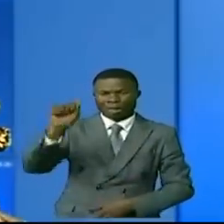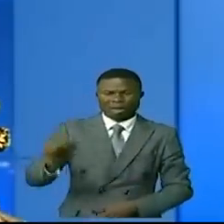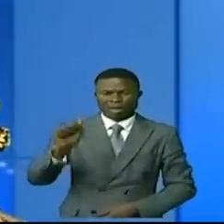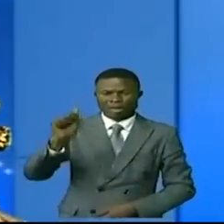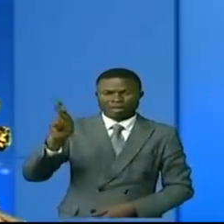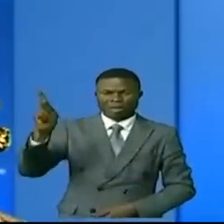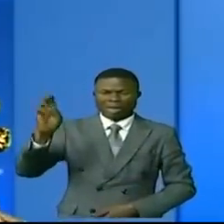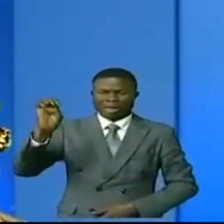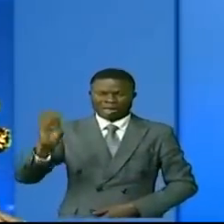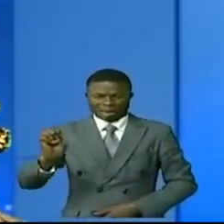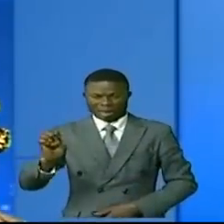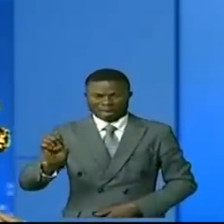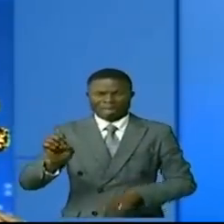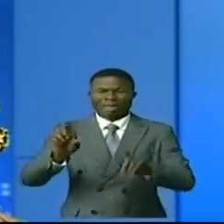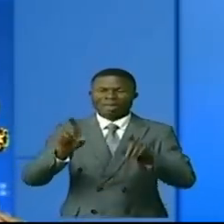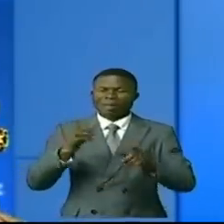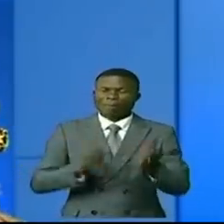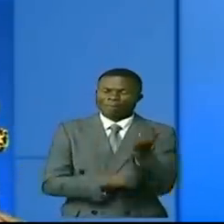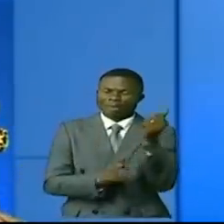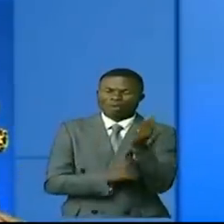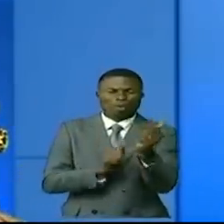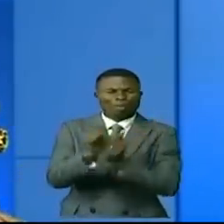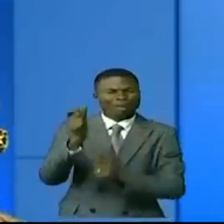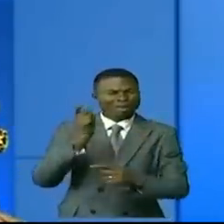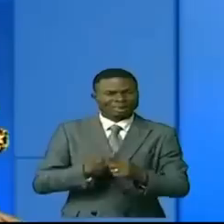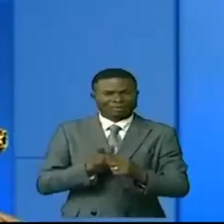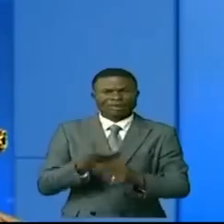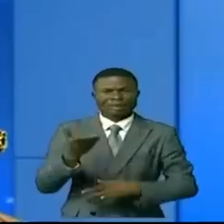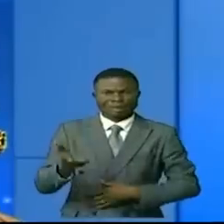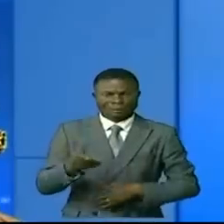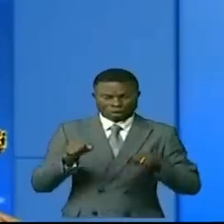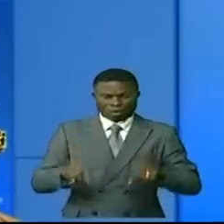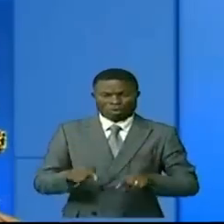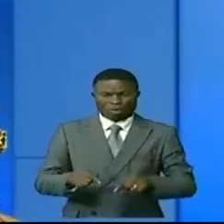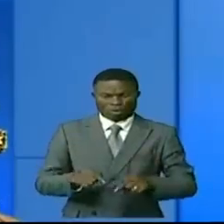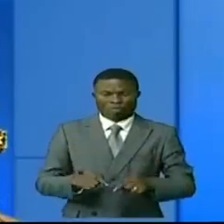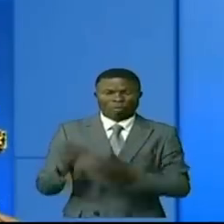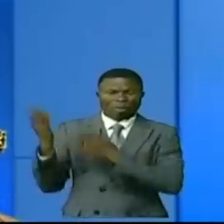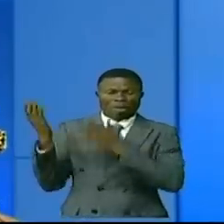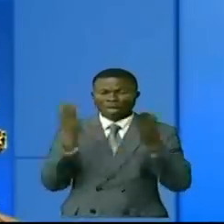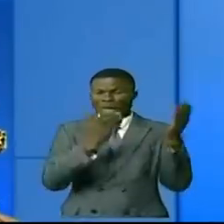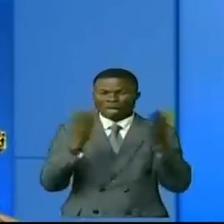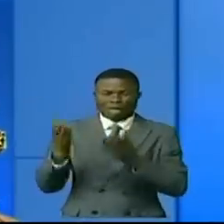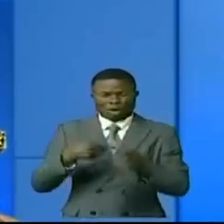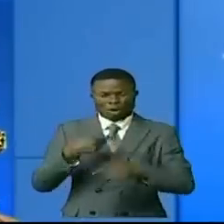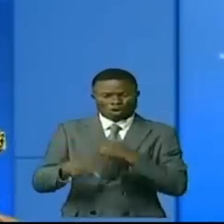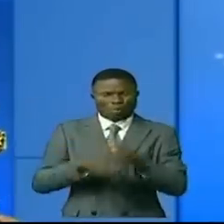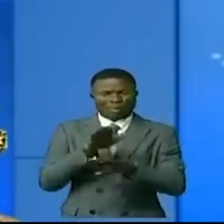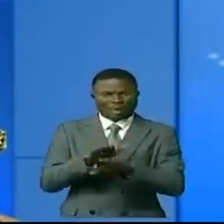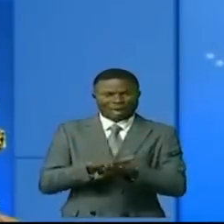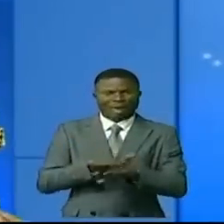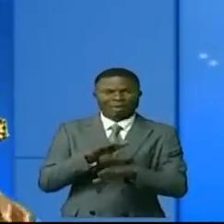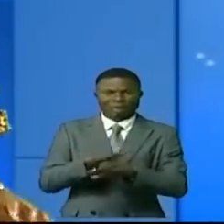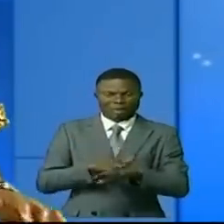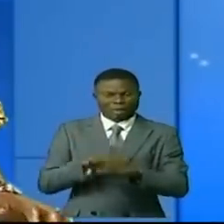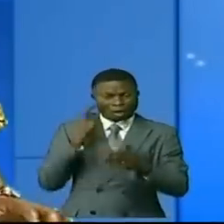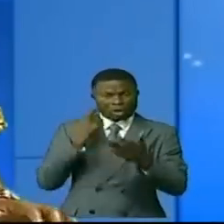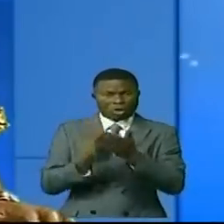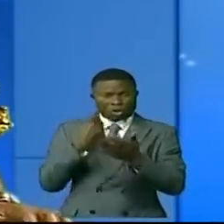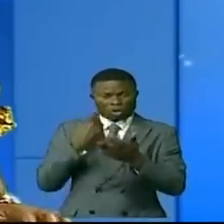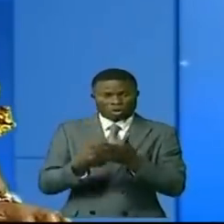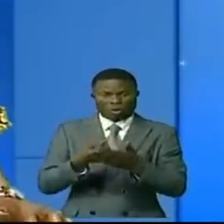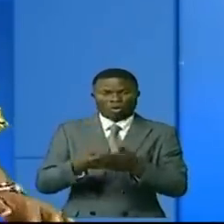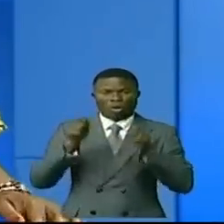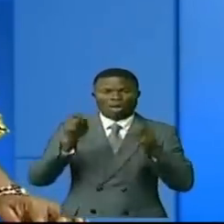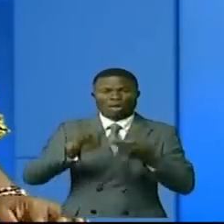Sake-Minova connaît une sécheresse dans sa fréquentation. Aujourd'hui, le trafic reprend timidement. Un constat de nos reporters